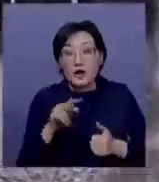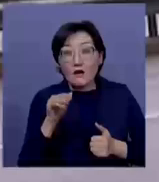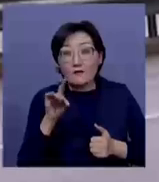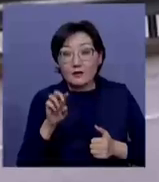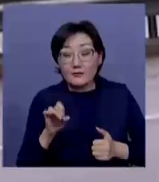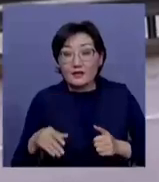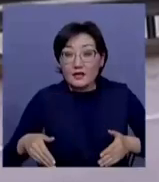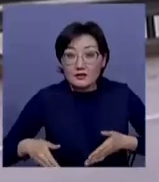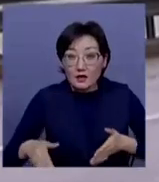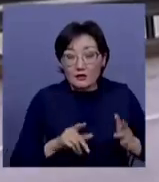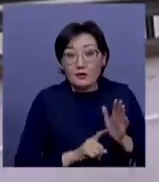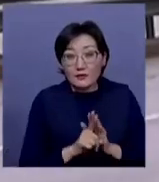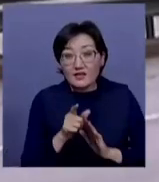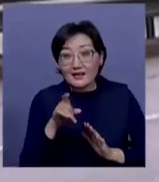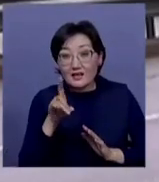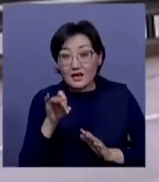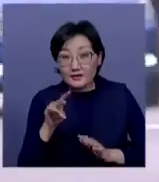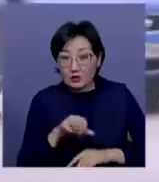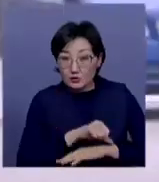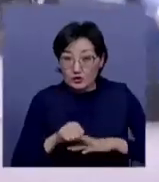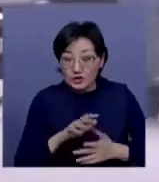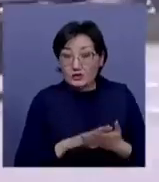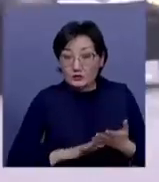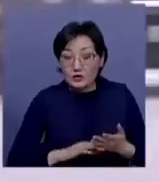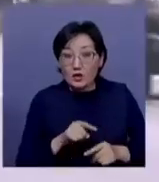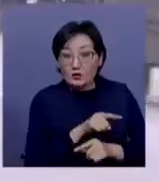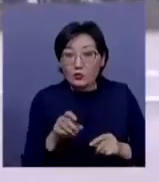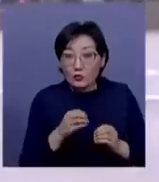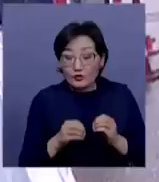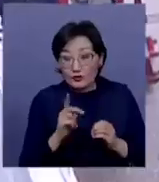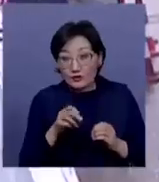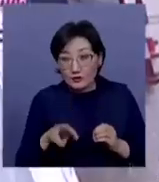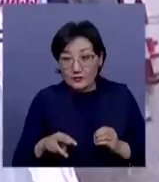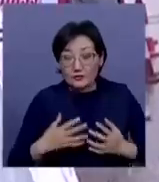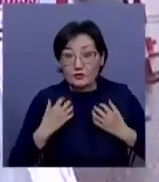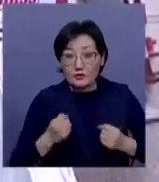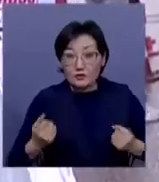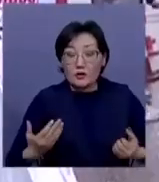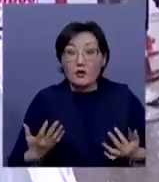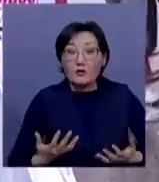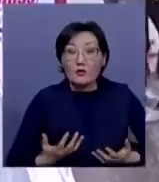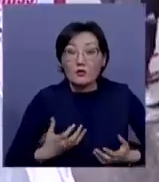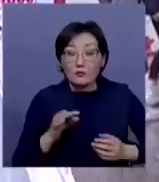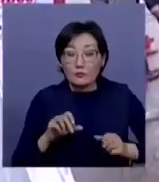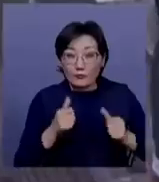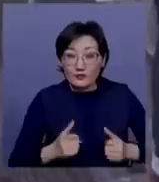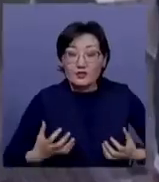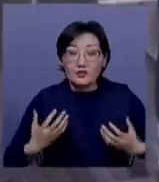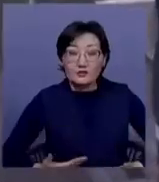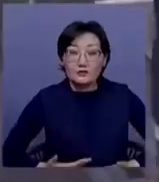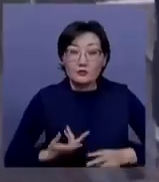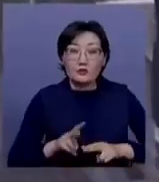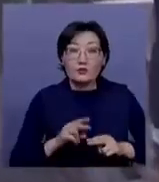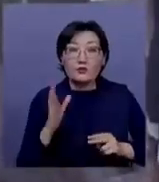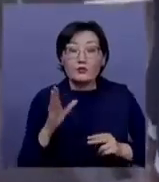даңғылынан басталып Гагарин көшесіне дейін жалғасты. Жалпы ұзындығы 10 шақырым. Салауатты өмір салтын насихаттайтын мұндай игі шара